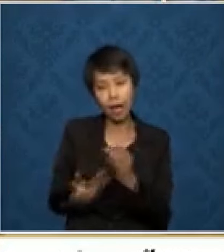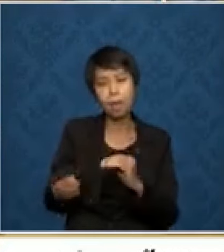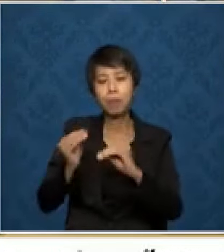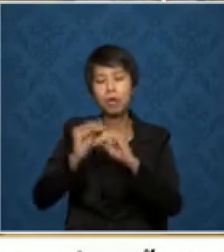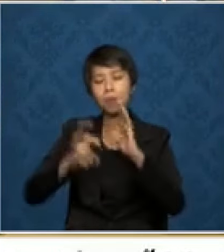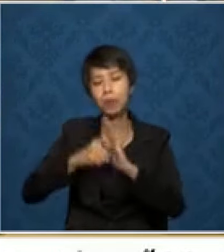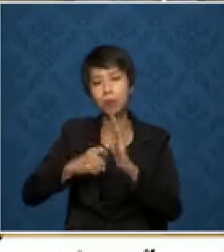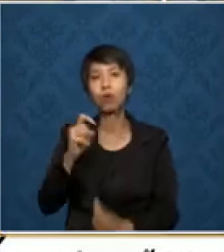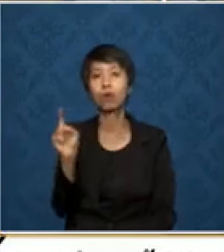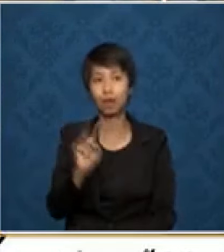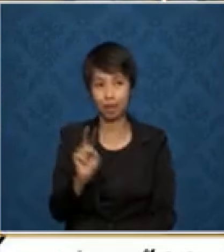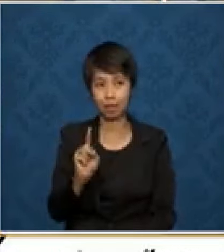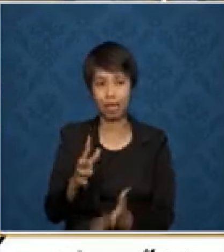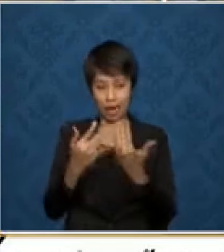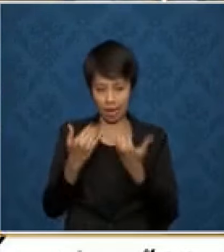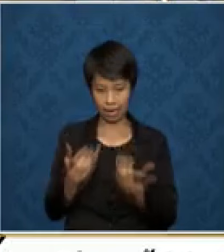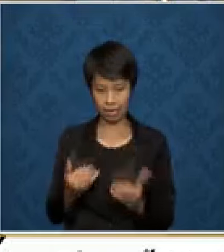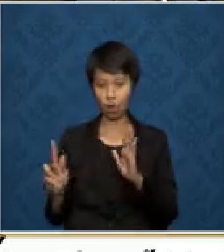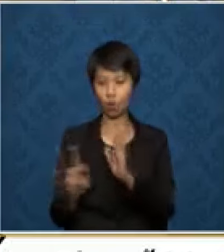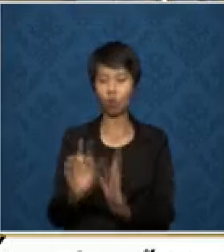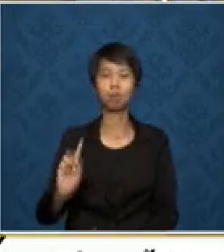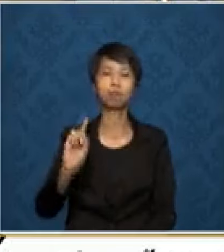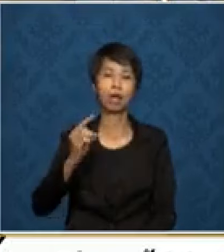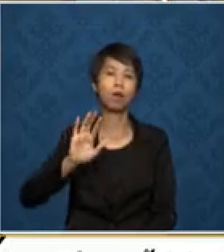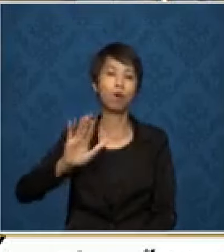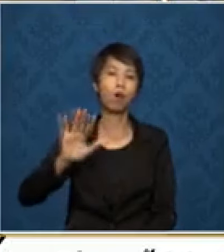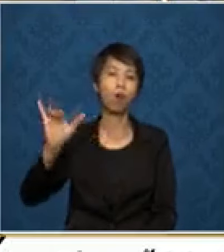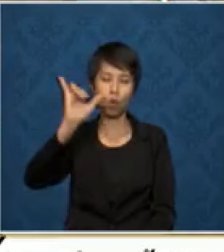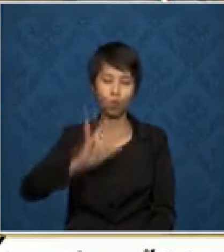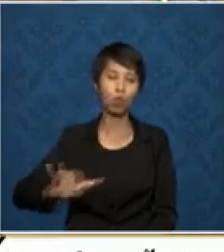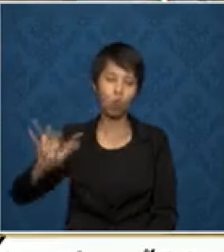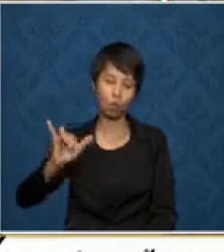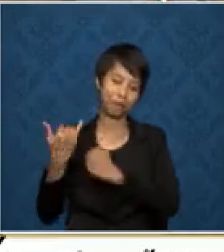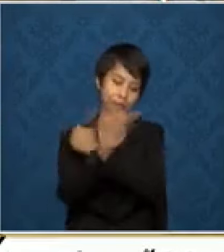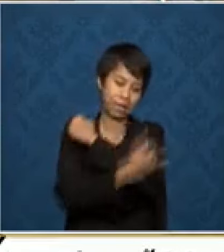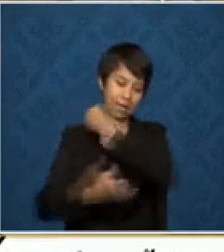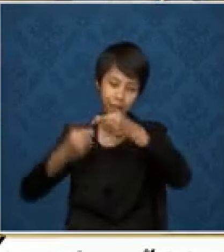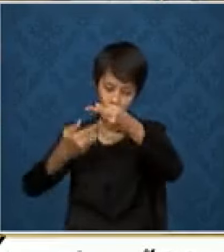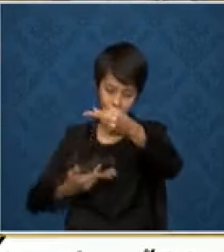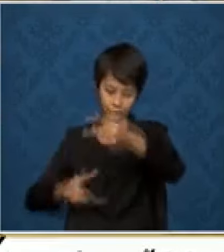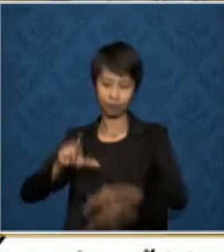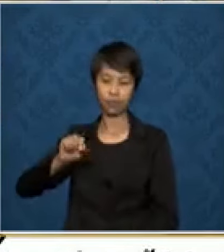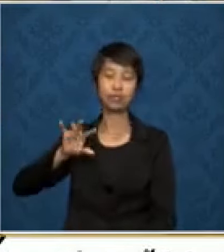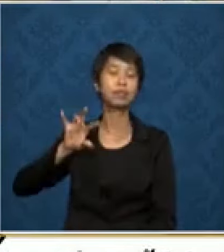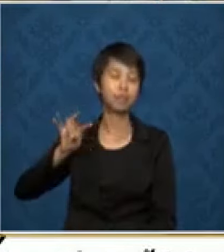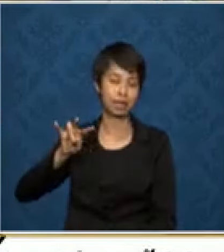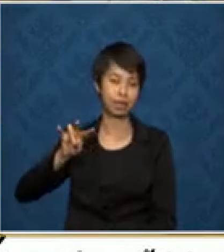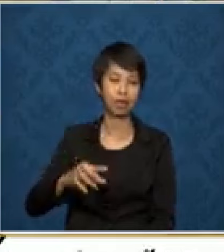ว่ากฎกติกาใหม่ของสหภาพยุโรป 27ประเทศที่เรียกว่า